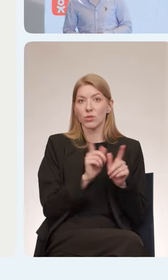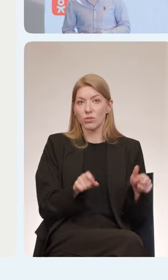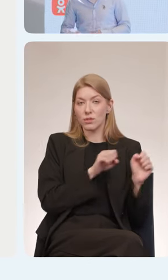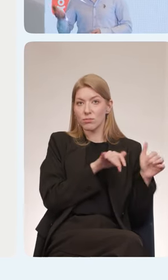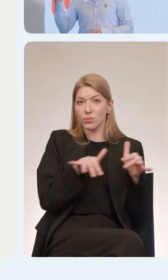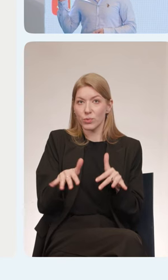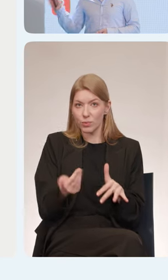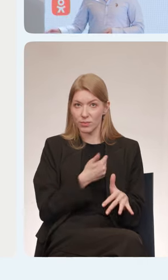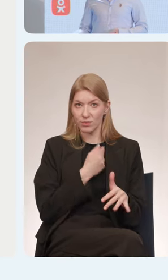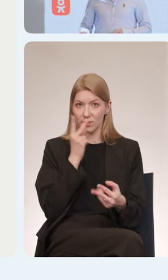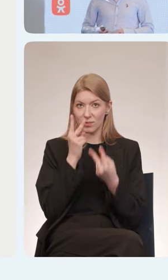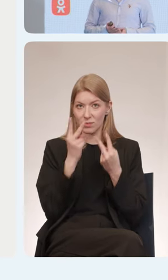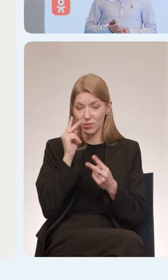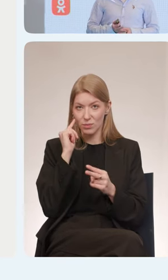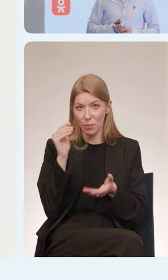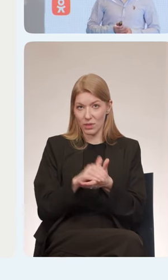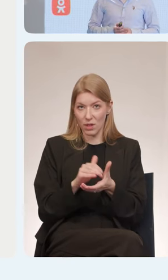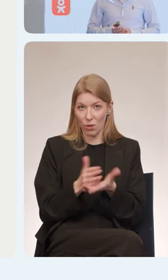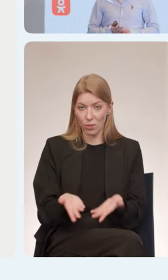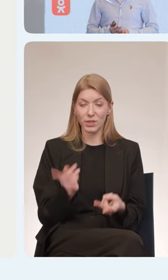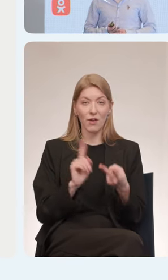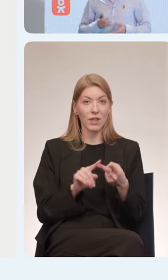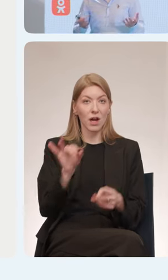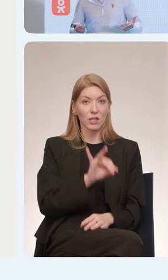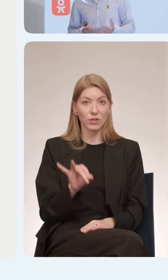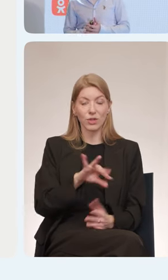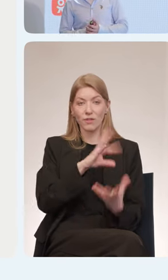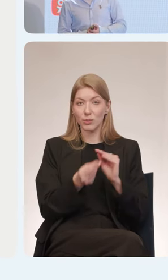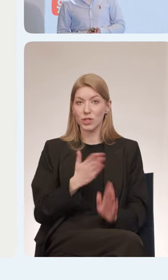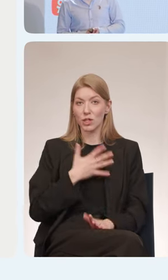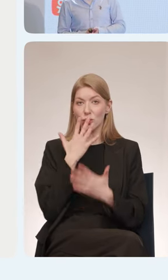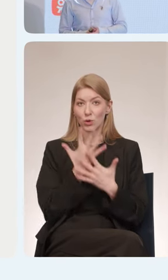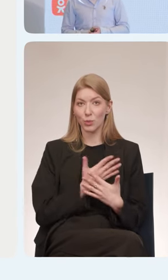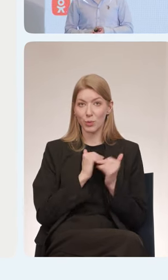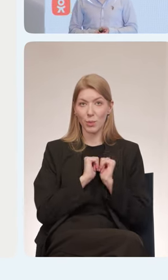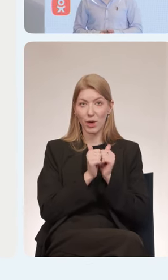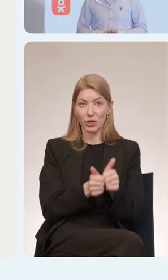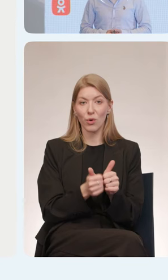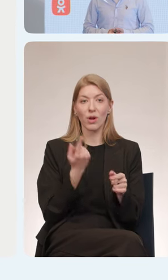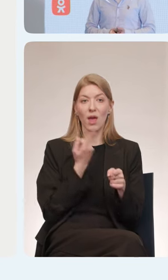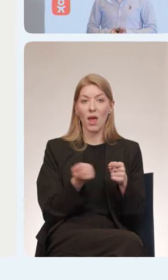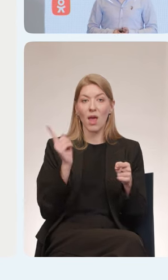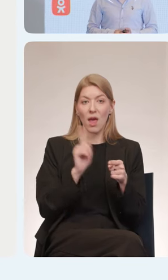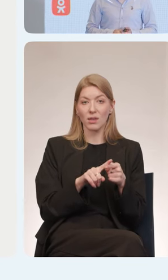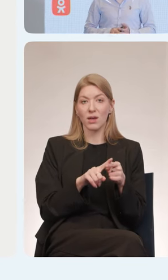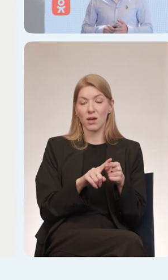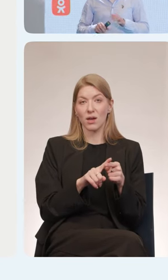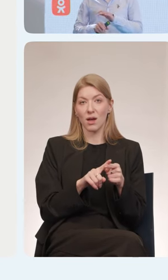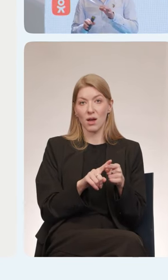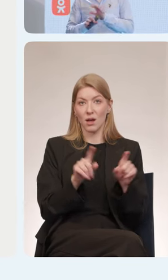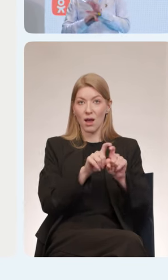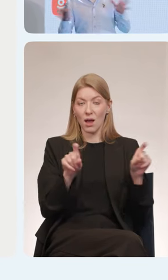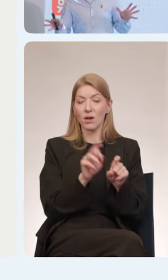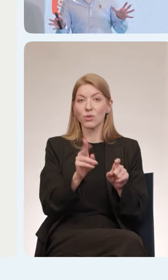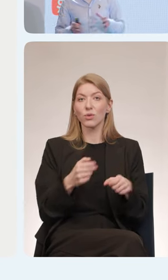группу. Вторая история, вообще наши такие любимые партнеры, это Unaids, которые занимаются